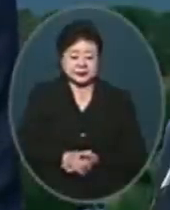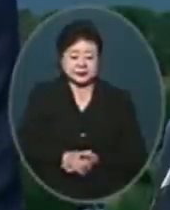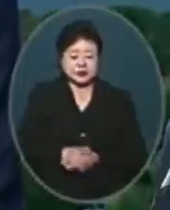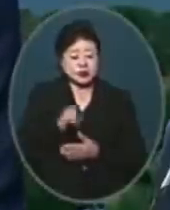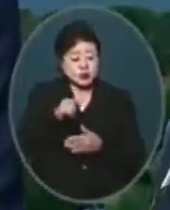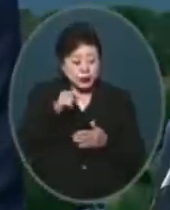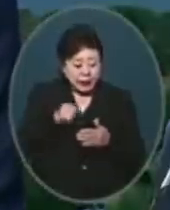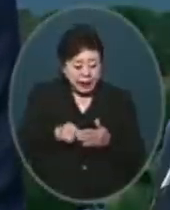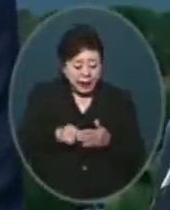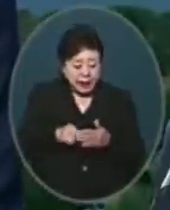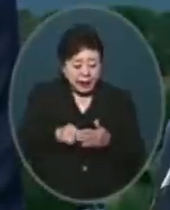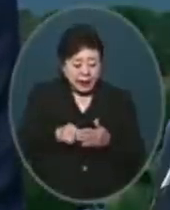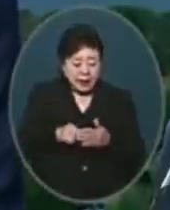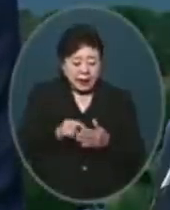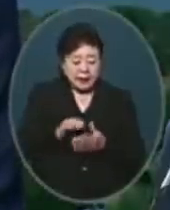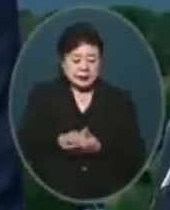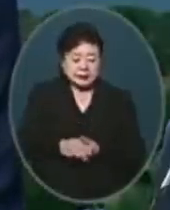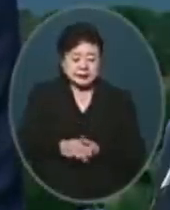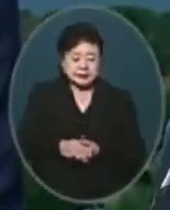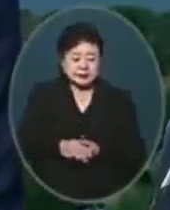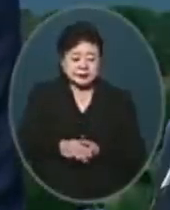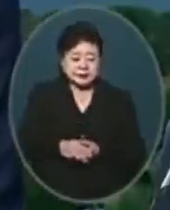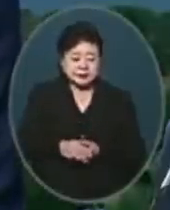우리 속에